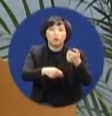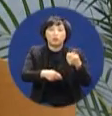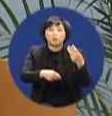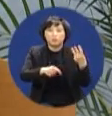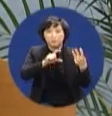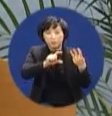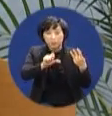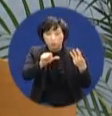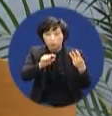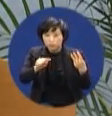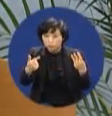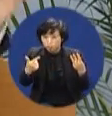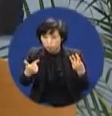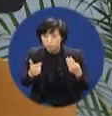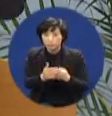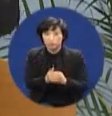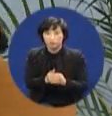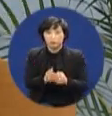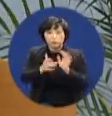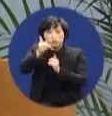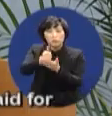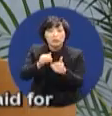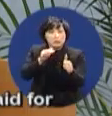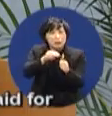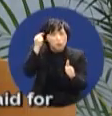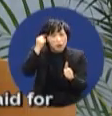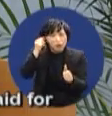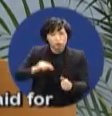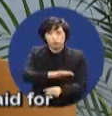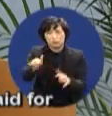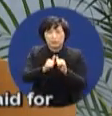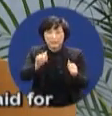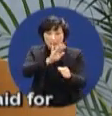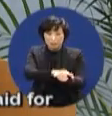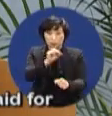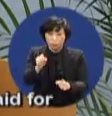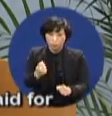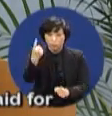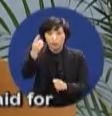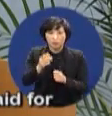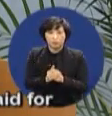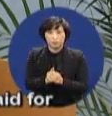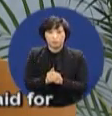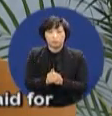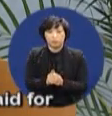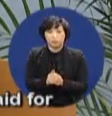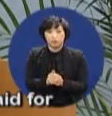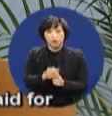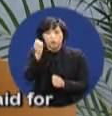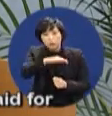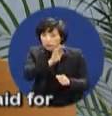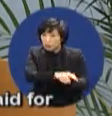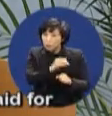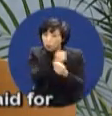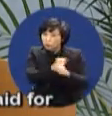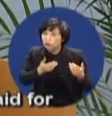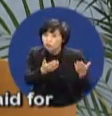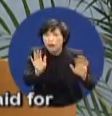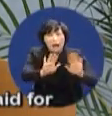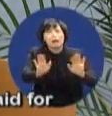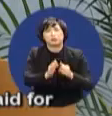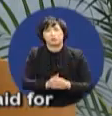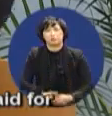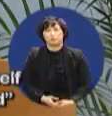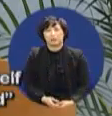53장 5절로 6절에 그가 찔림은 우리의 허물을 인하며, 그냥 허물을 용서한다가